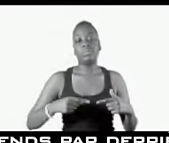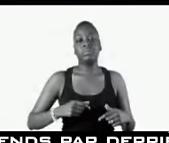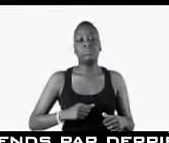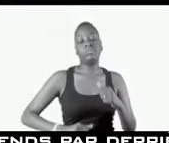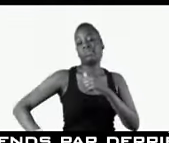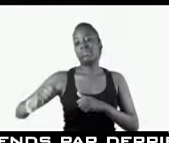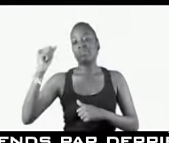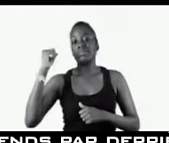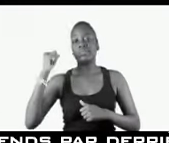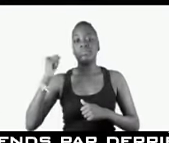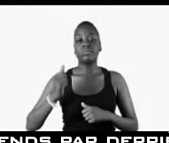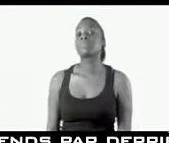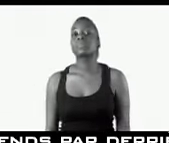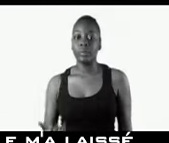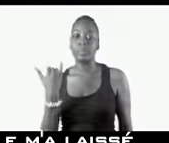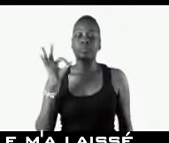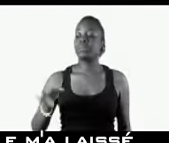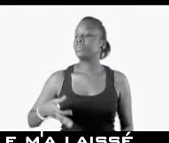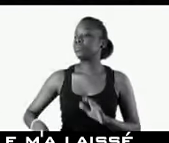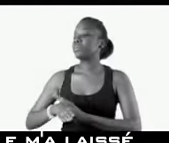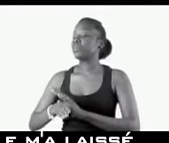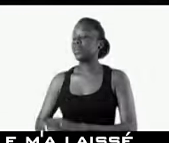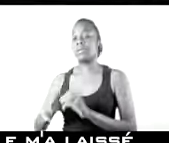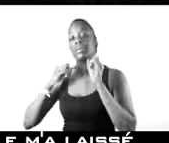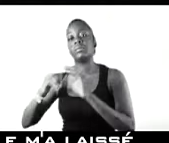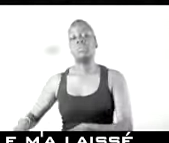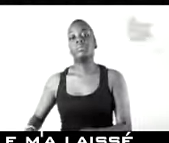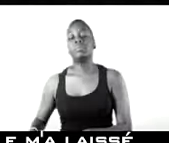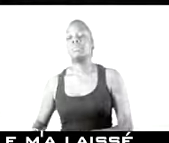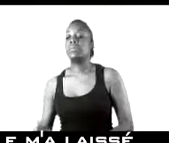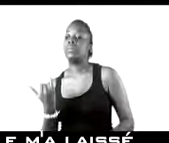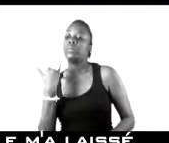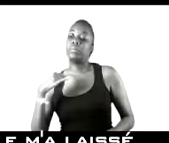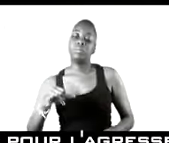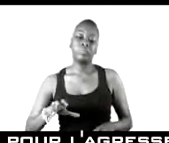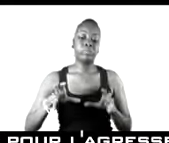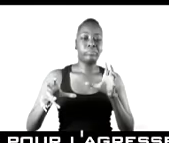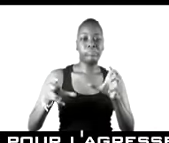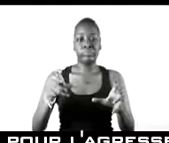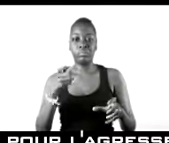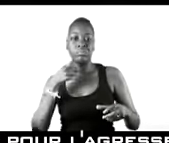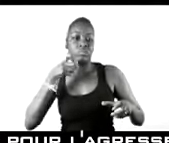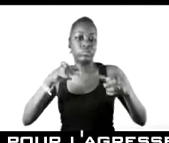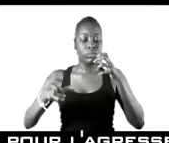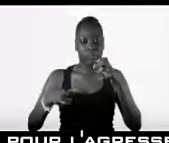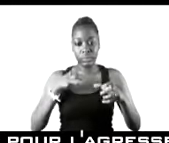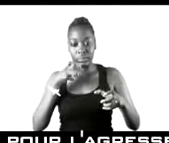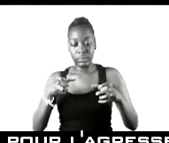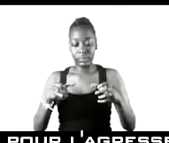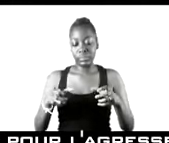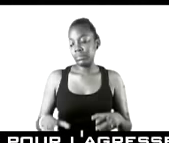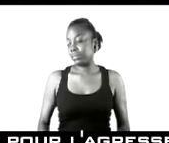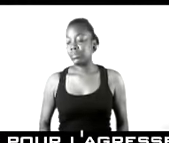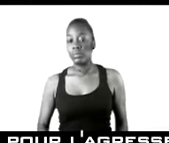quelques ennemis, je les prends par derrière. Oui, elle est partie, elle m'a laissé. Si je sors les griffes, c'est pour la